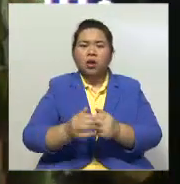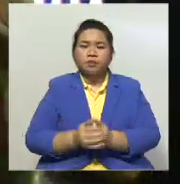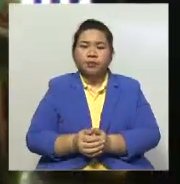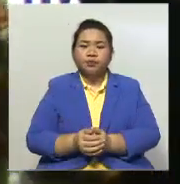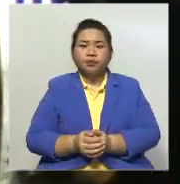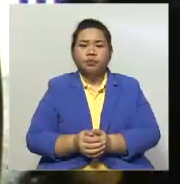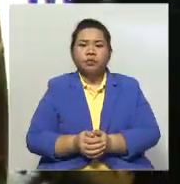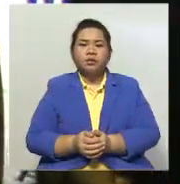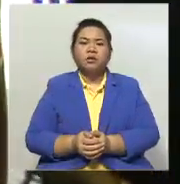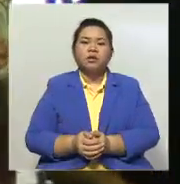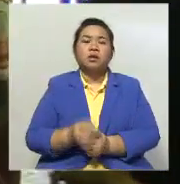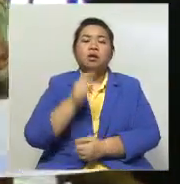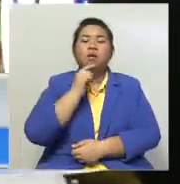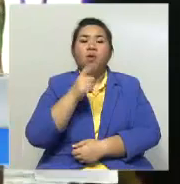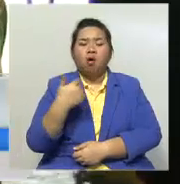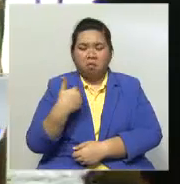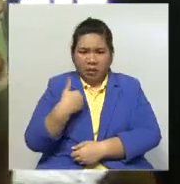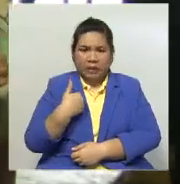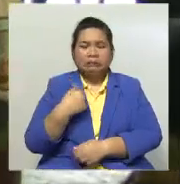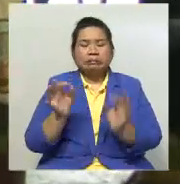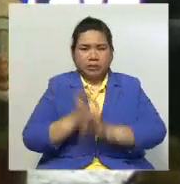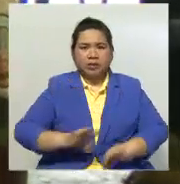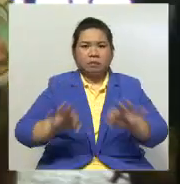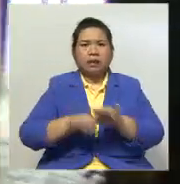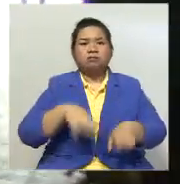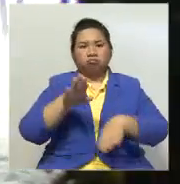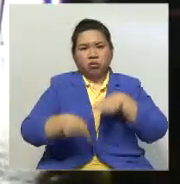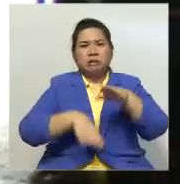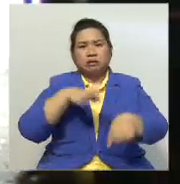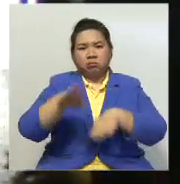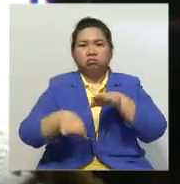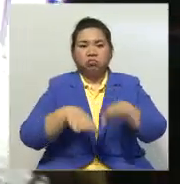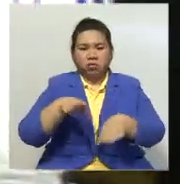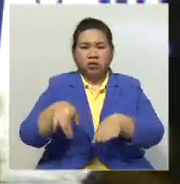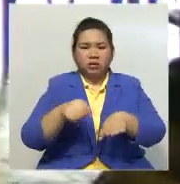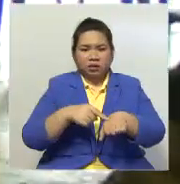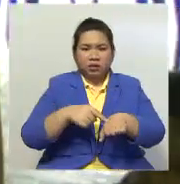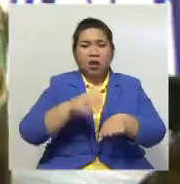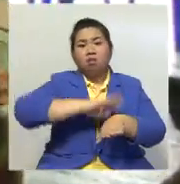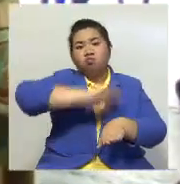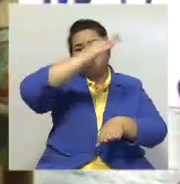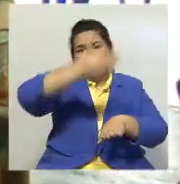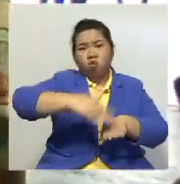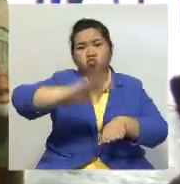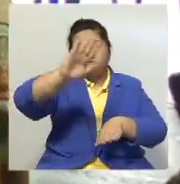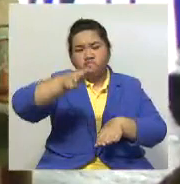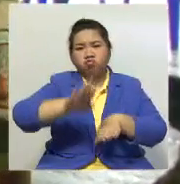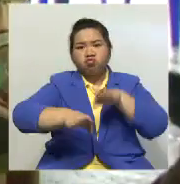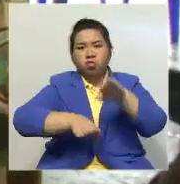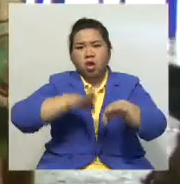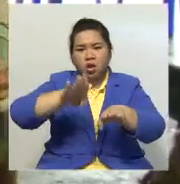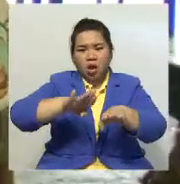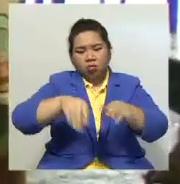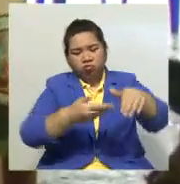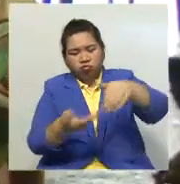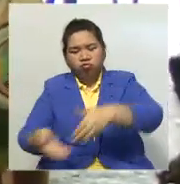างคะ เส้นทางนะครับต้องเดินเท้าเข้าไปเท่านั้นนะครับเพราะว่ามันต้องเดินขึ้นเขาแล้วก็มีข้ามลำห้ว